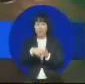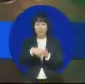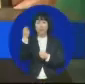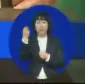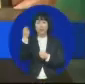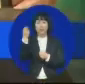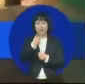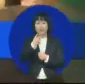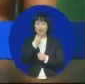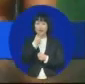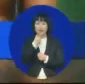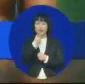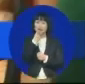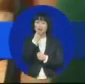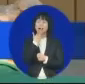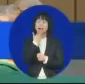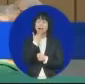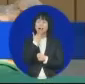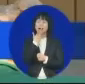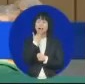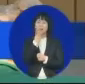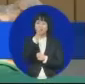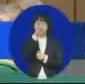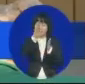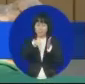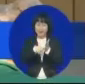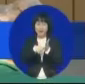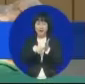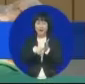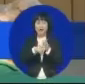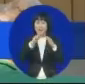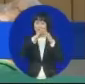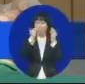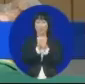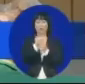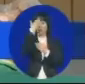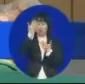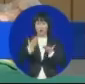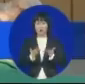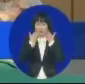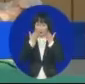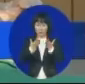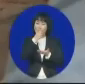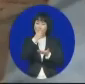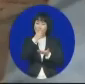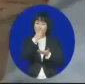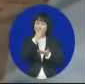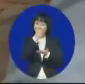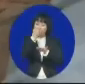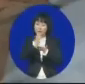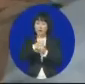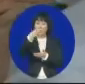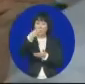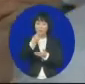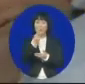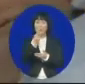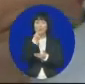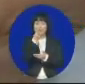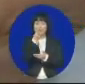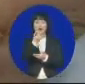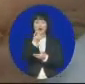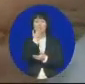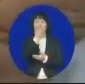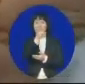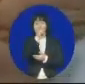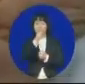위 아래턱 중 한쪽 치아가 전혀 없는 경우 전체 의지를 제작해 주며 일부 치아 상태가 양호한 경우에는 부분 의지를